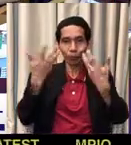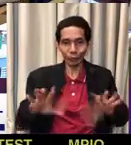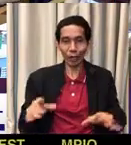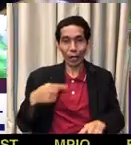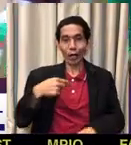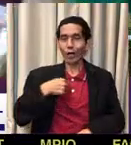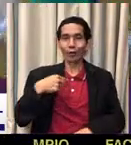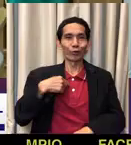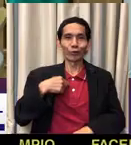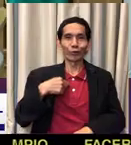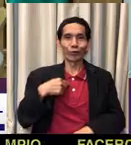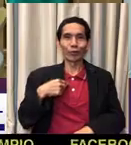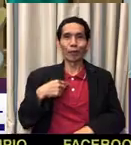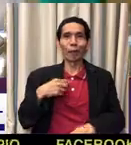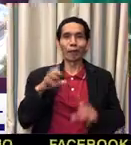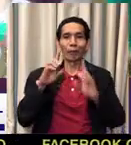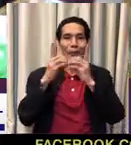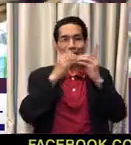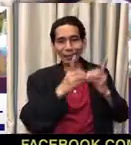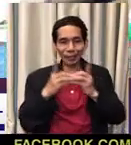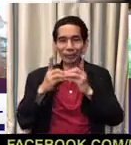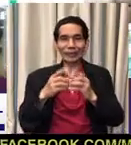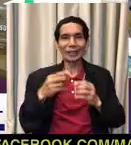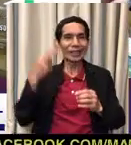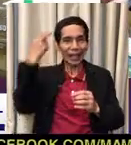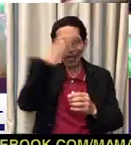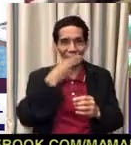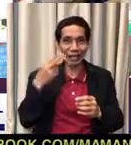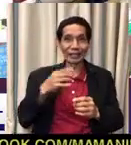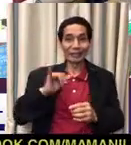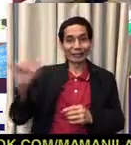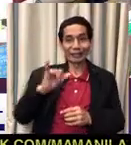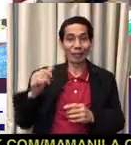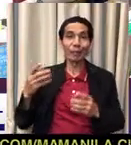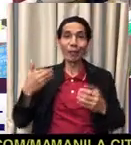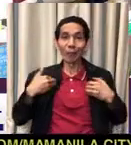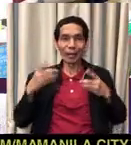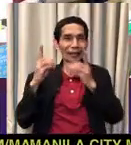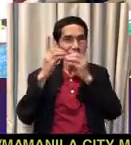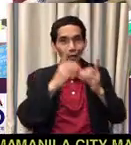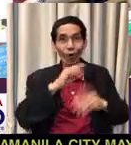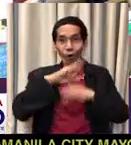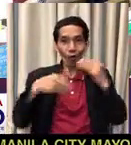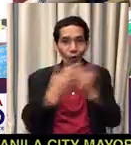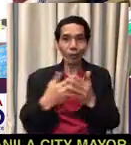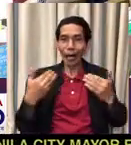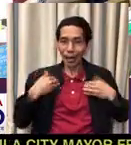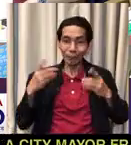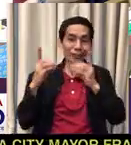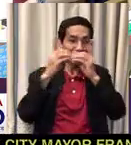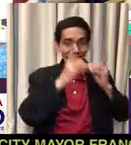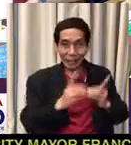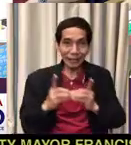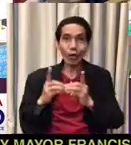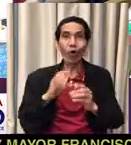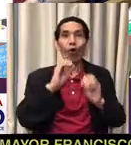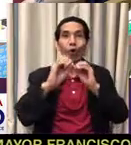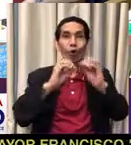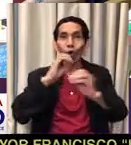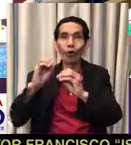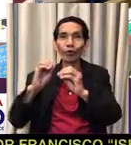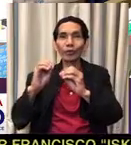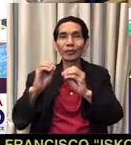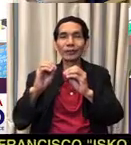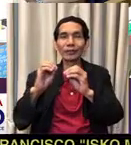ako. Kasi midday pa sila. Ako rin midday. O lahat tayo, kumbaga, may kanya-kanya